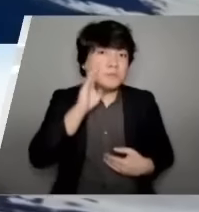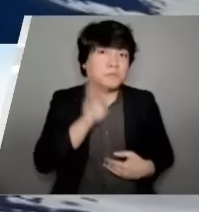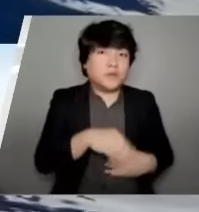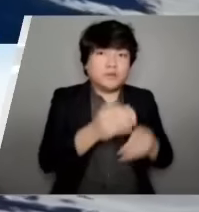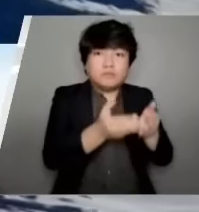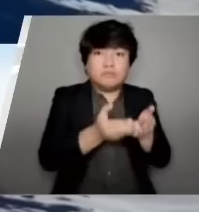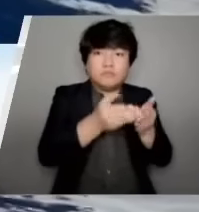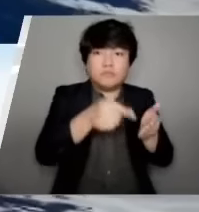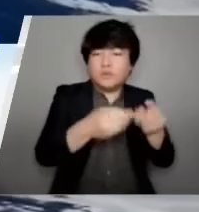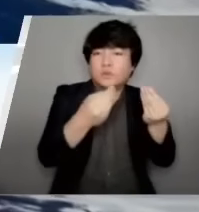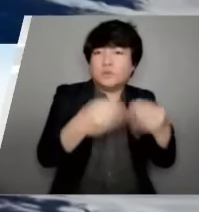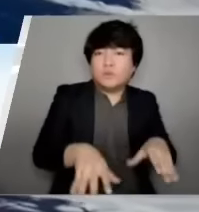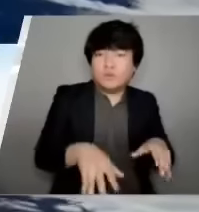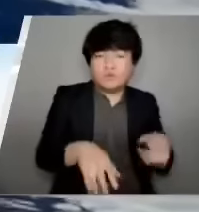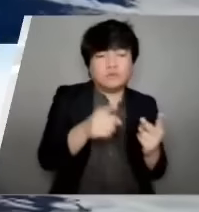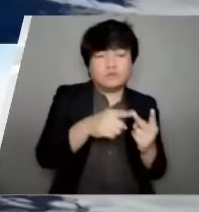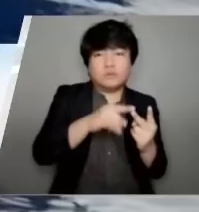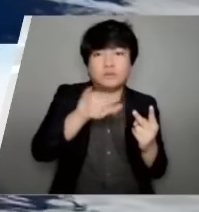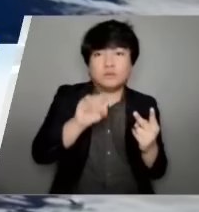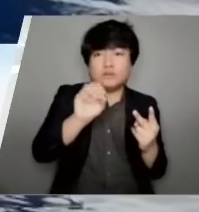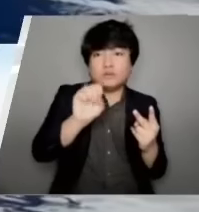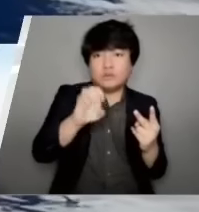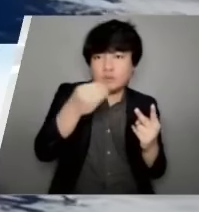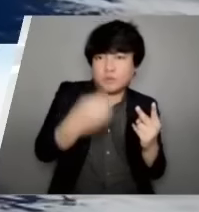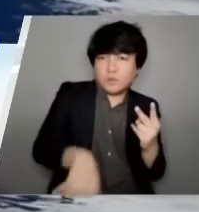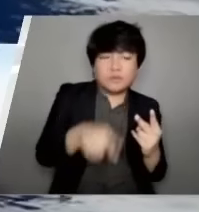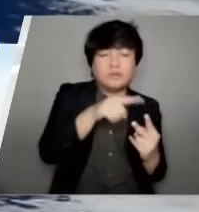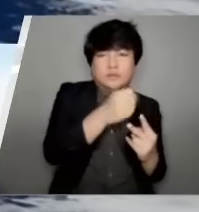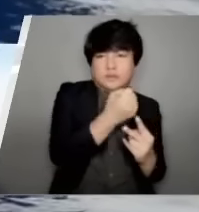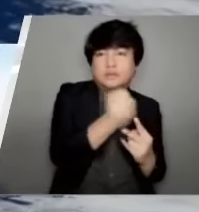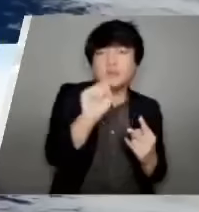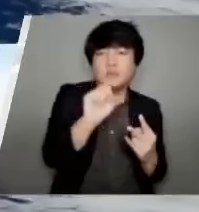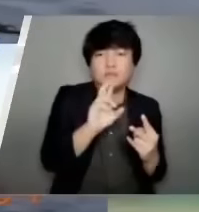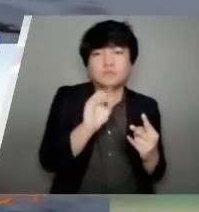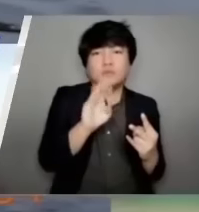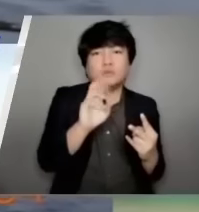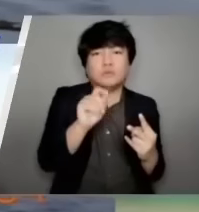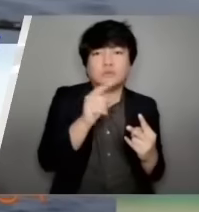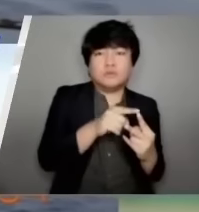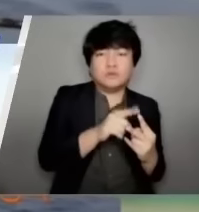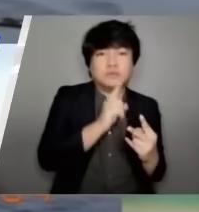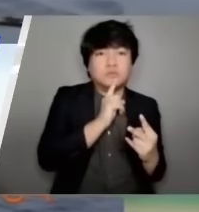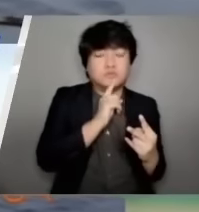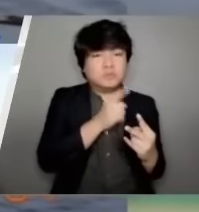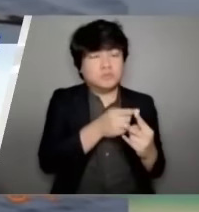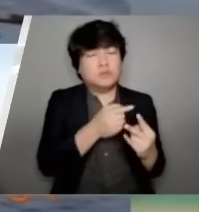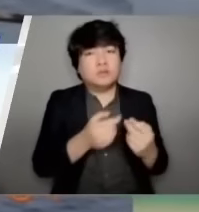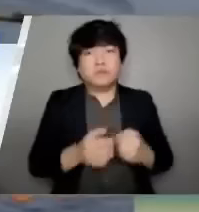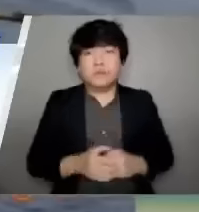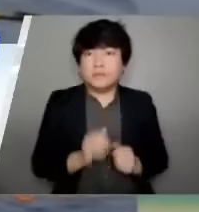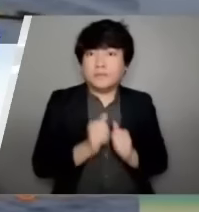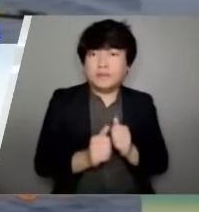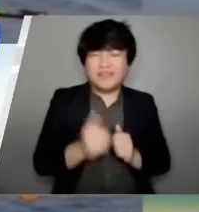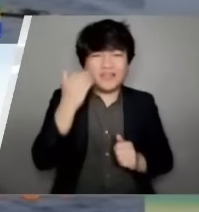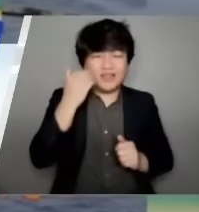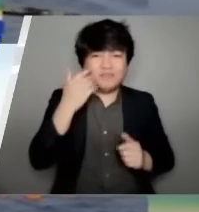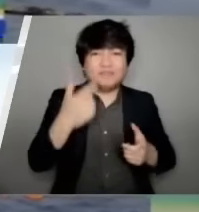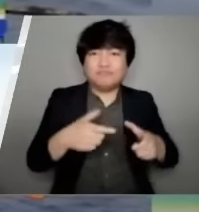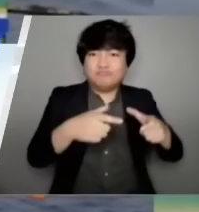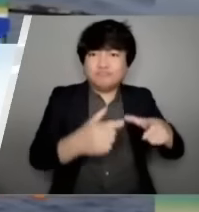Nawawala si Jose habang nakaligtas si Robert na 3 araw kumapit sa kanilang payaw o yung palutang na pang-akit ng isda bago